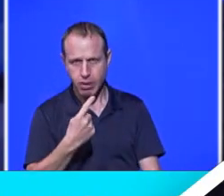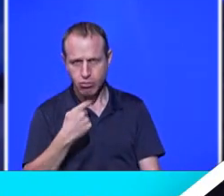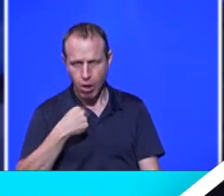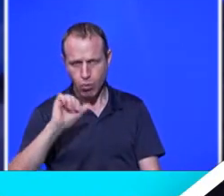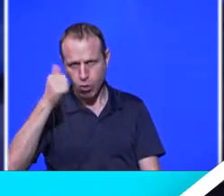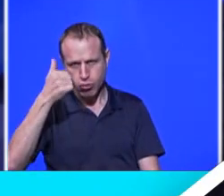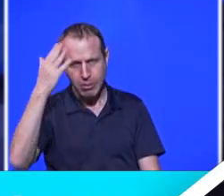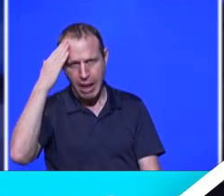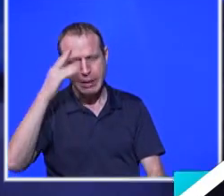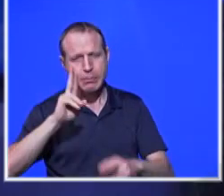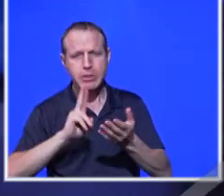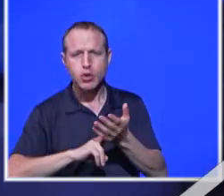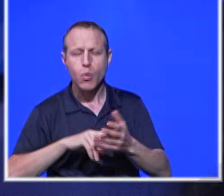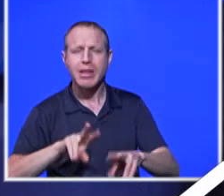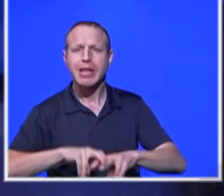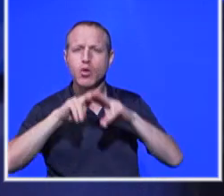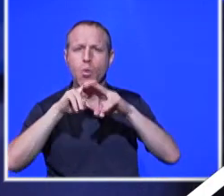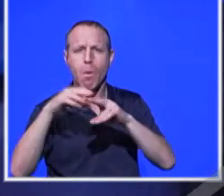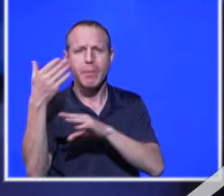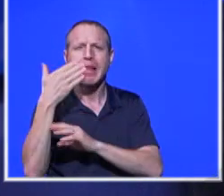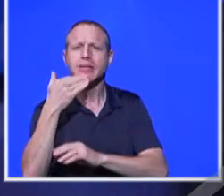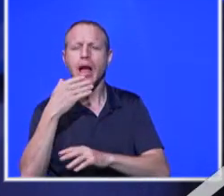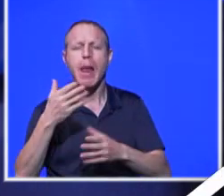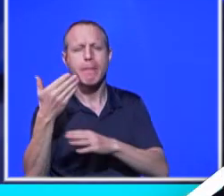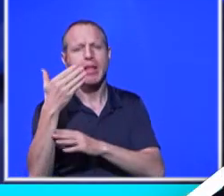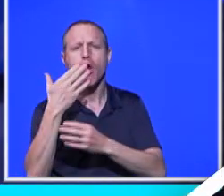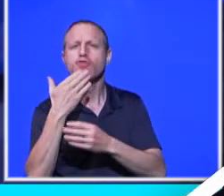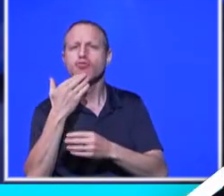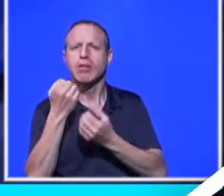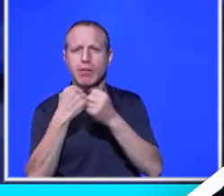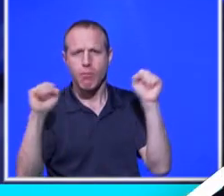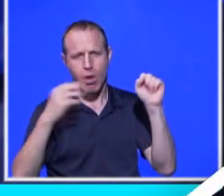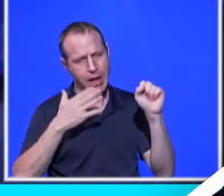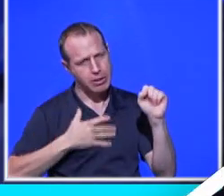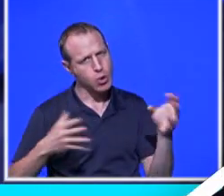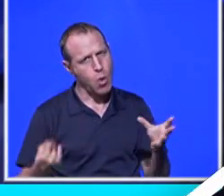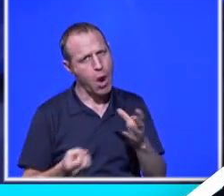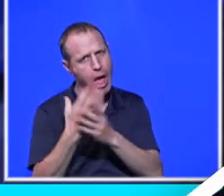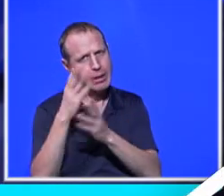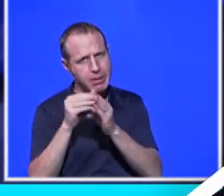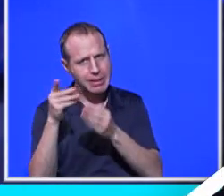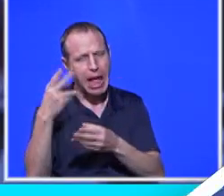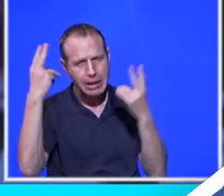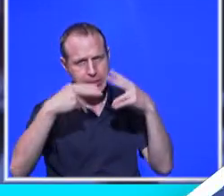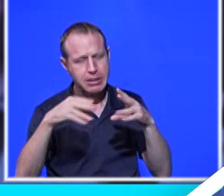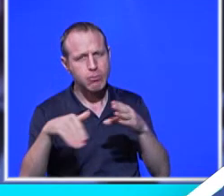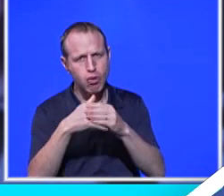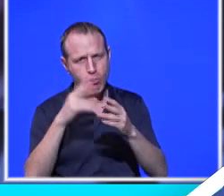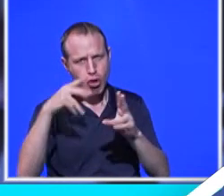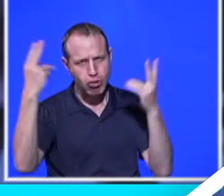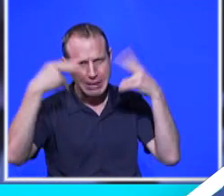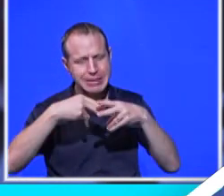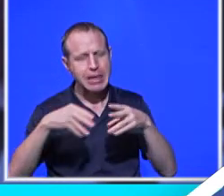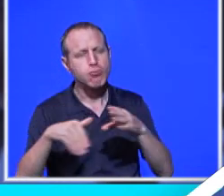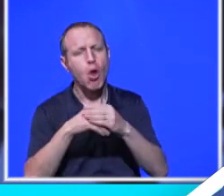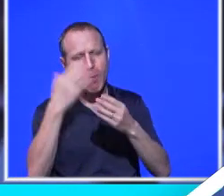להכיר בכלל בזכות קיומה של מדינת ישראל כמדינה יהודית ודמוקרטית, ורצינו להקים איתה הסכם שלום. יש את ההסכם שלום המפורסם של